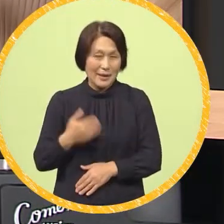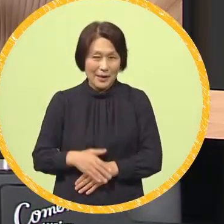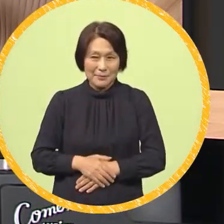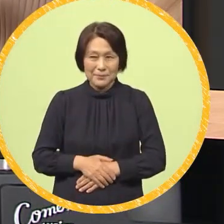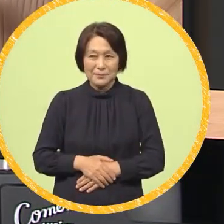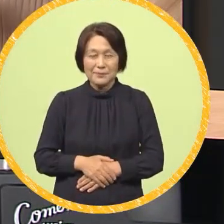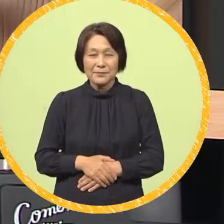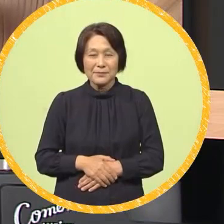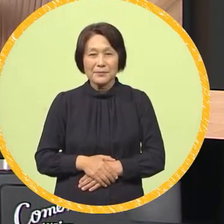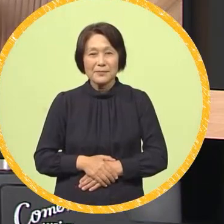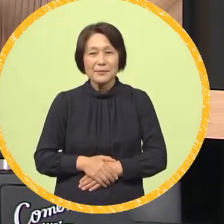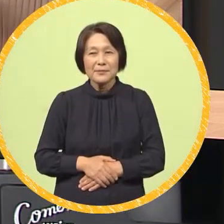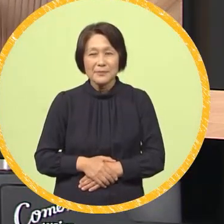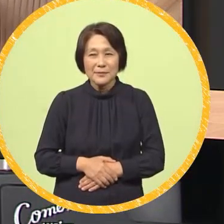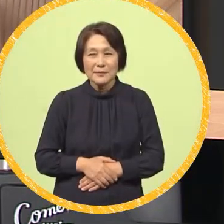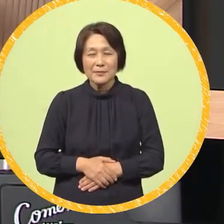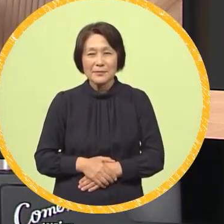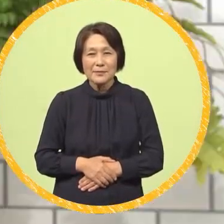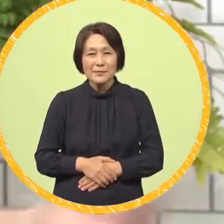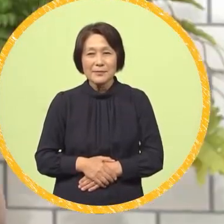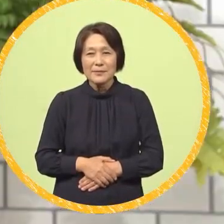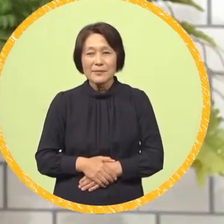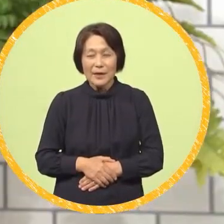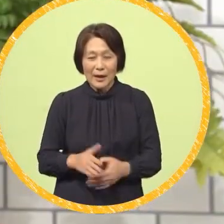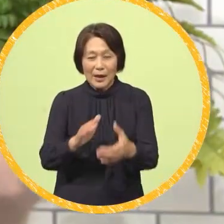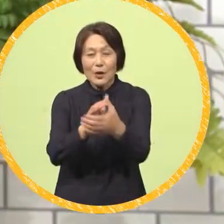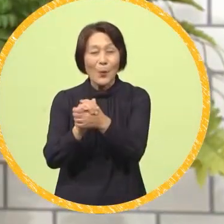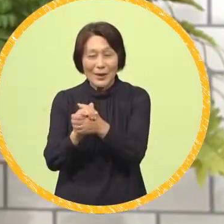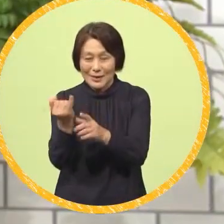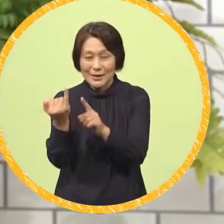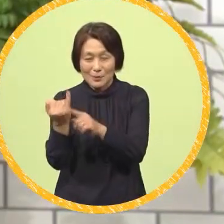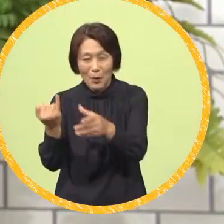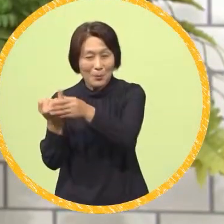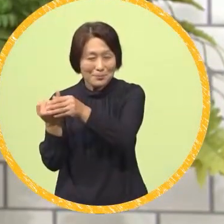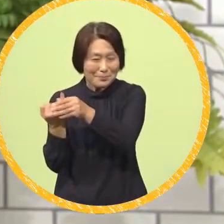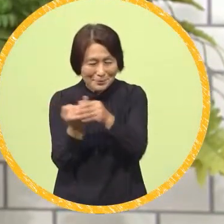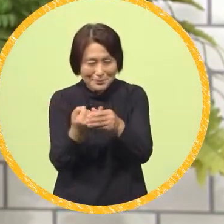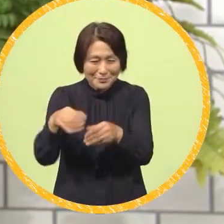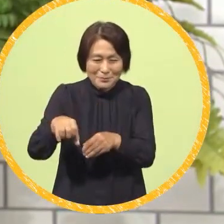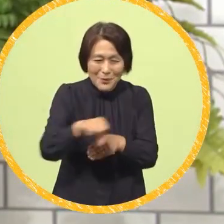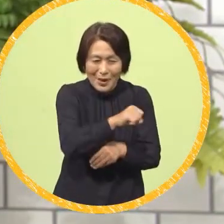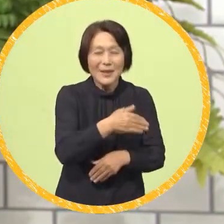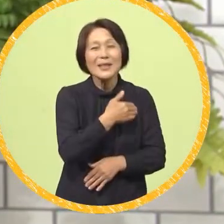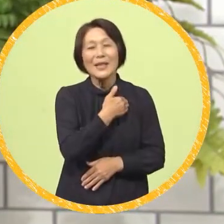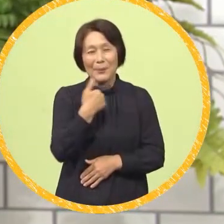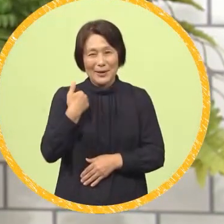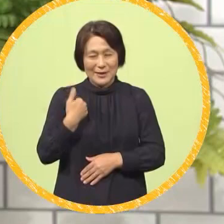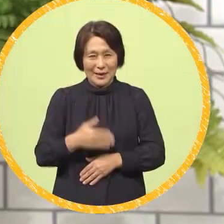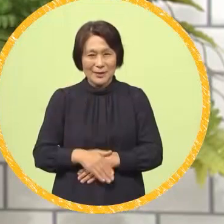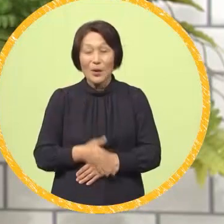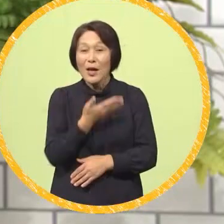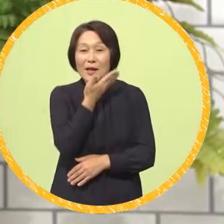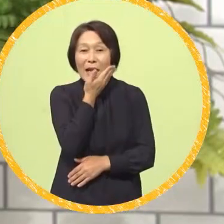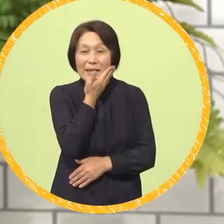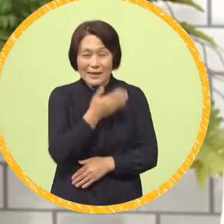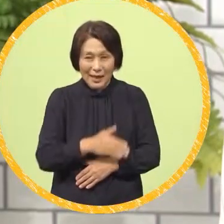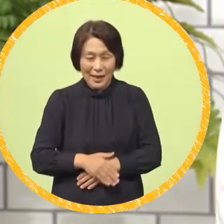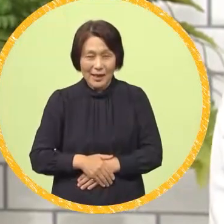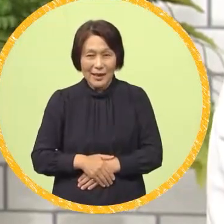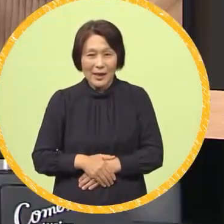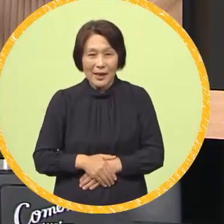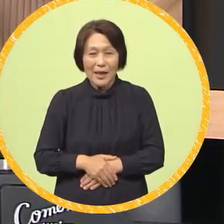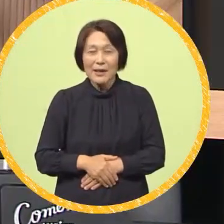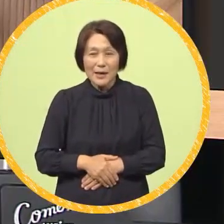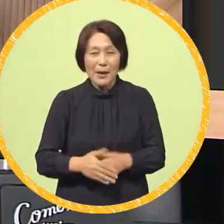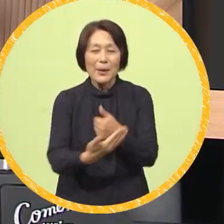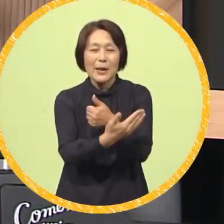ないっていうね、強い心が見えた、ね、そう 伝わった、ね、あとはこう友達をねちゃんと連れて帰ってくれるとか、ね、やっぱりそういうの大事だよね。 身近な人を守る